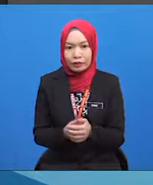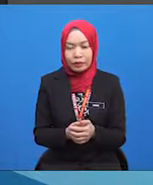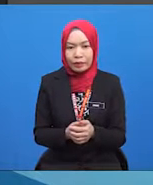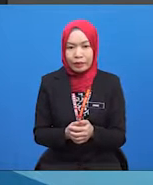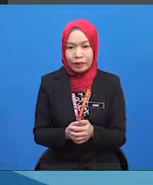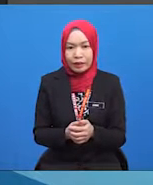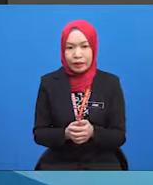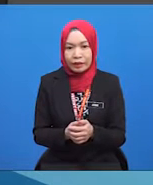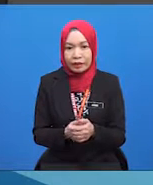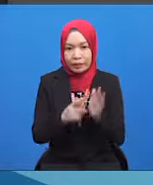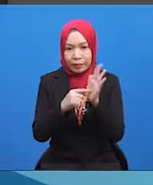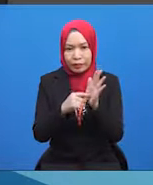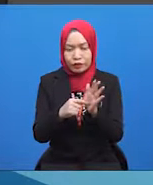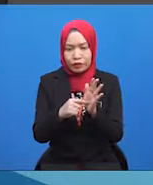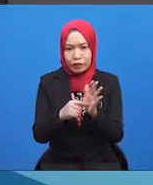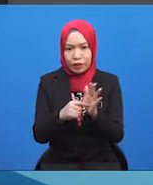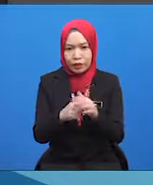yang telah di-crop.